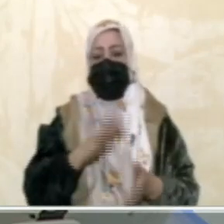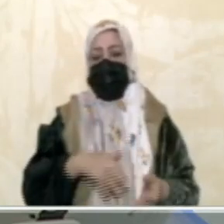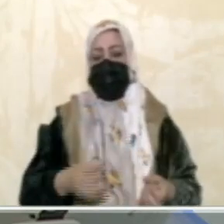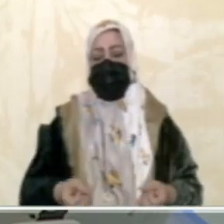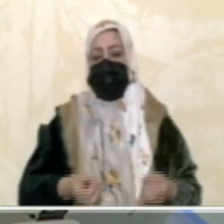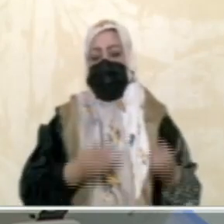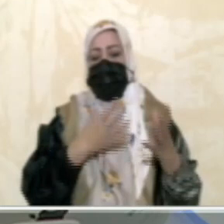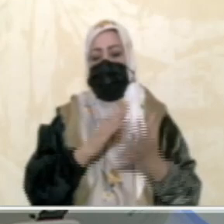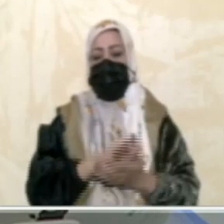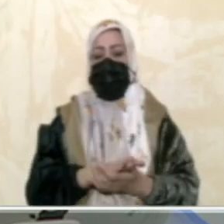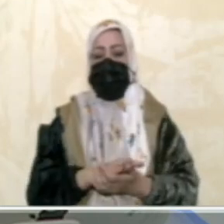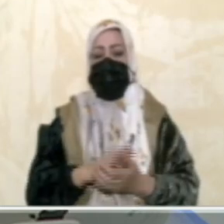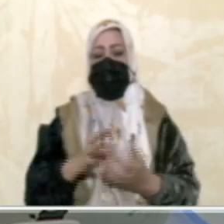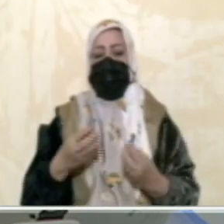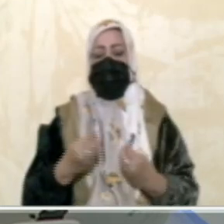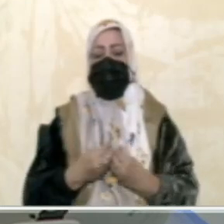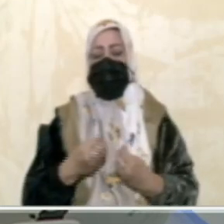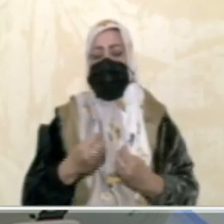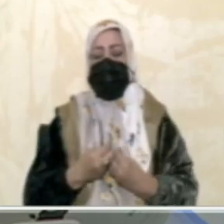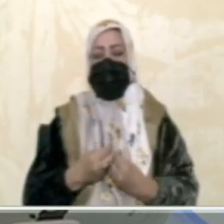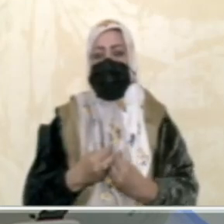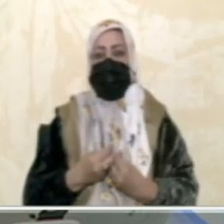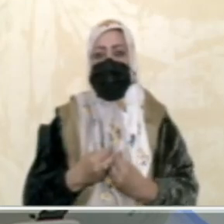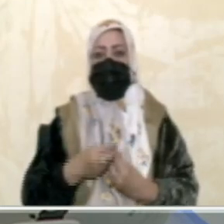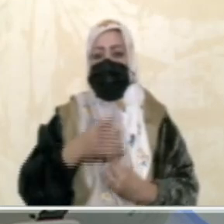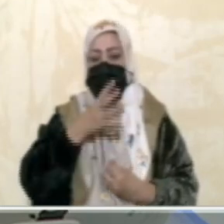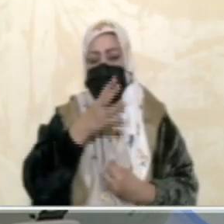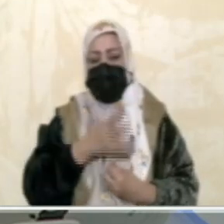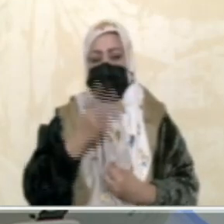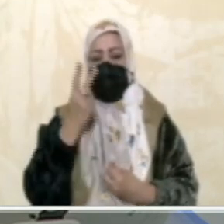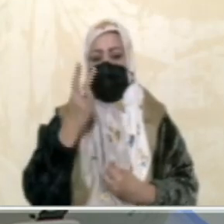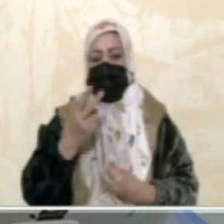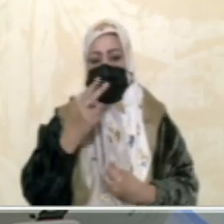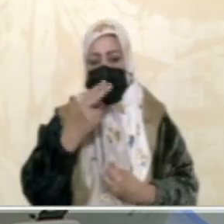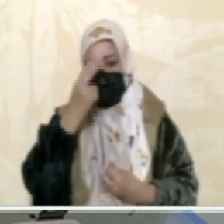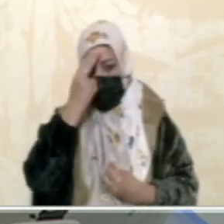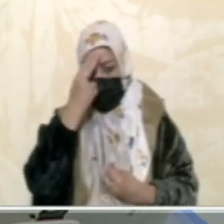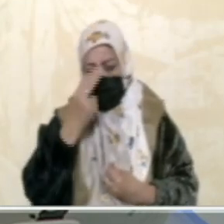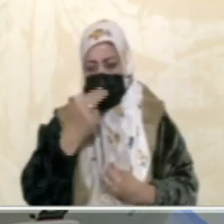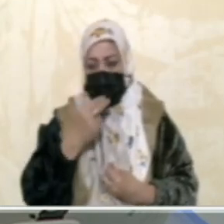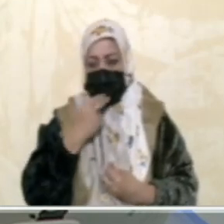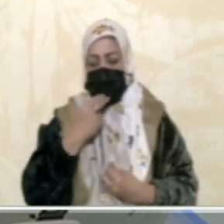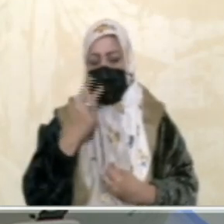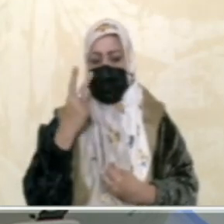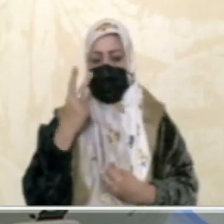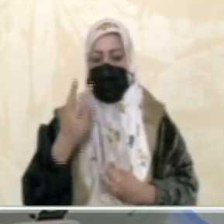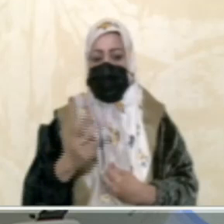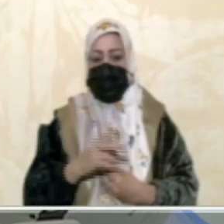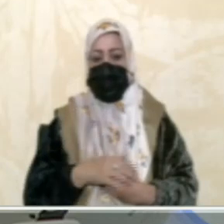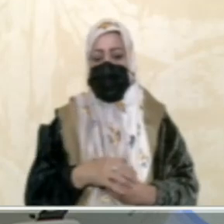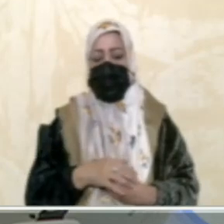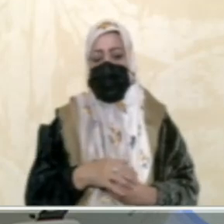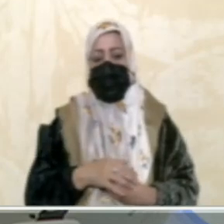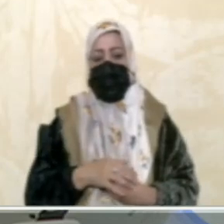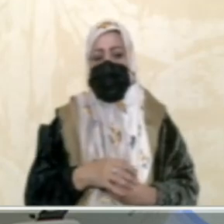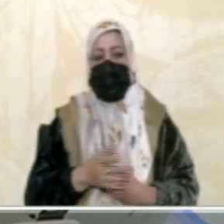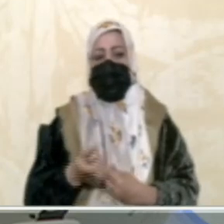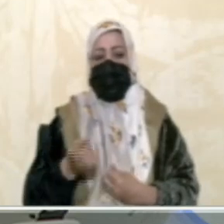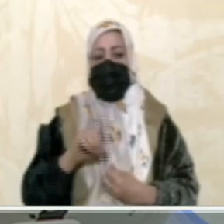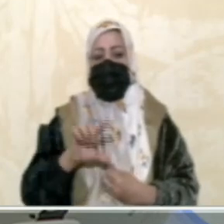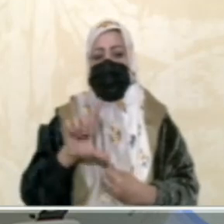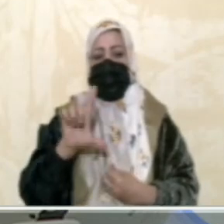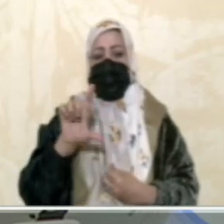شيخان تقريبا من مصراته احدهما لقبه الشيخ ابو شحمه ولم يبقى من هذه